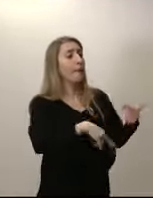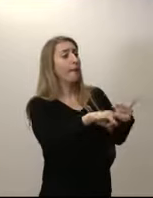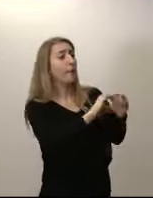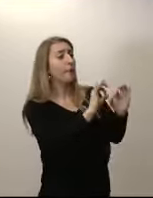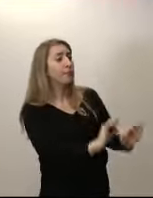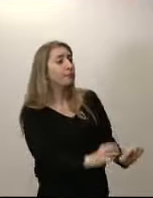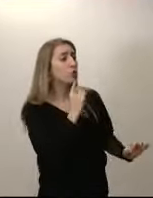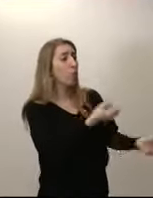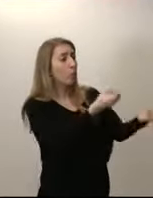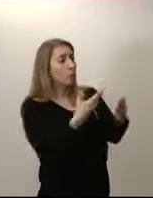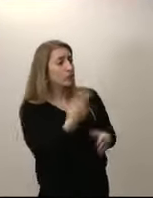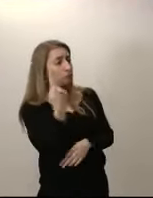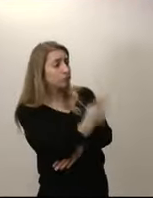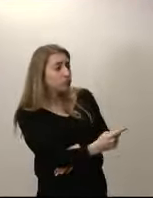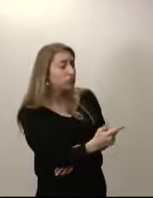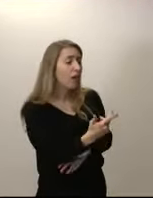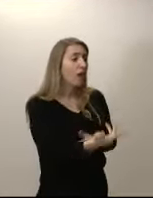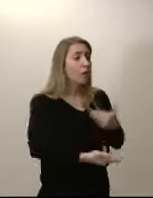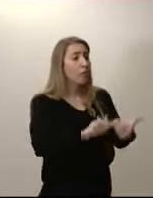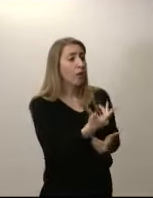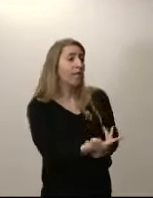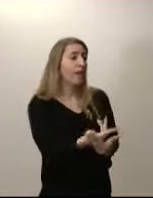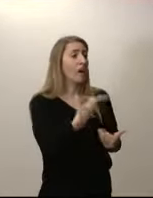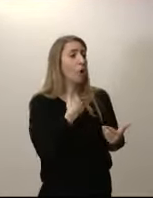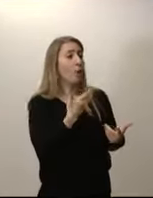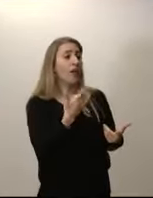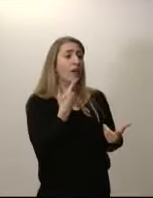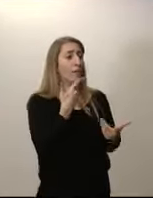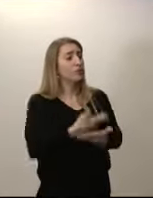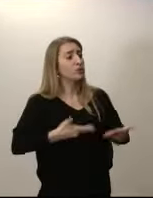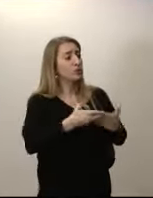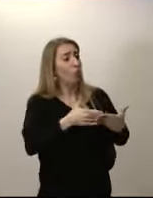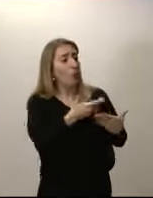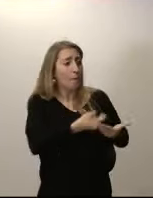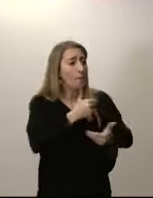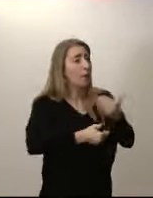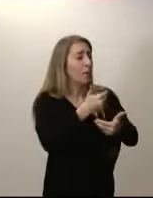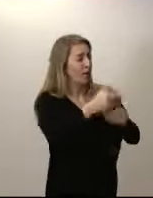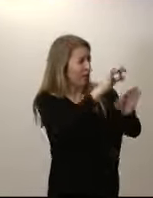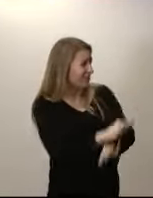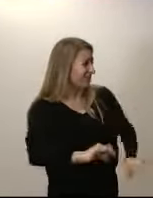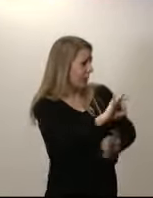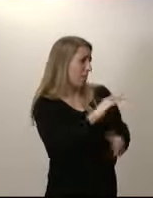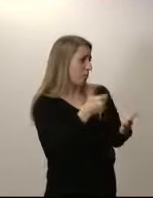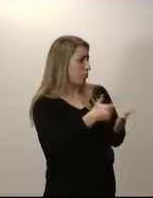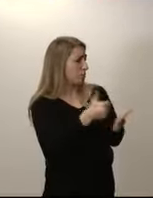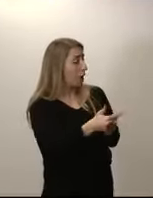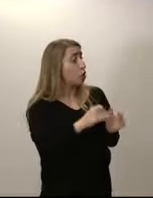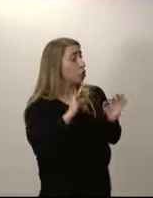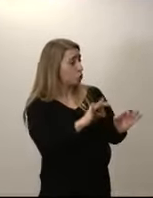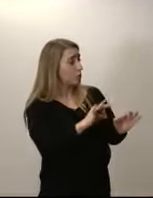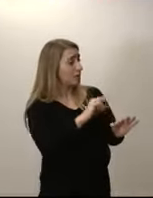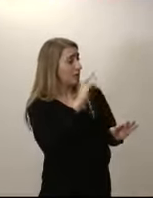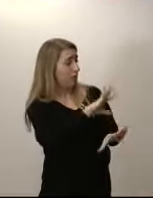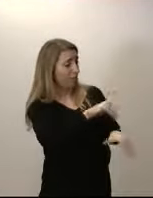vous n'avez pas donné de réponse sur vos propositions pour sortir des affaires. Et puis, je vais aussi revenir sur votre dernier pari.